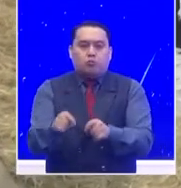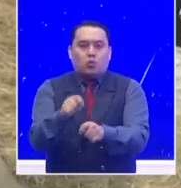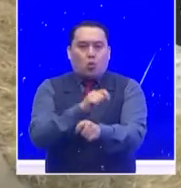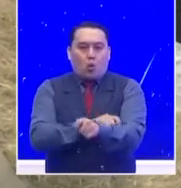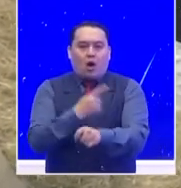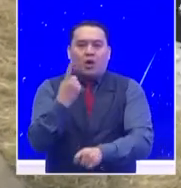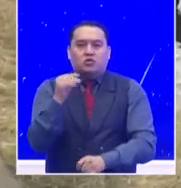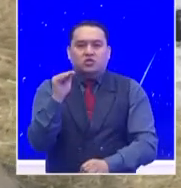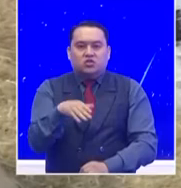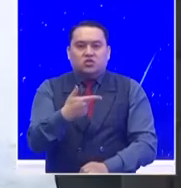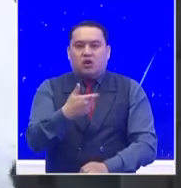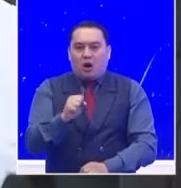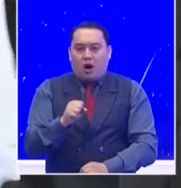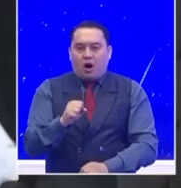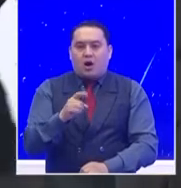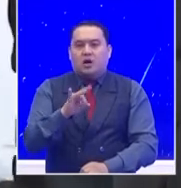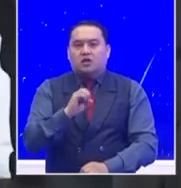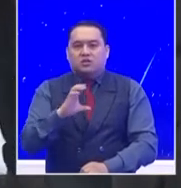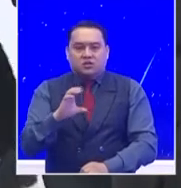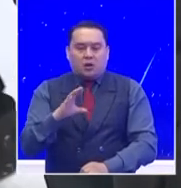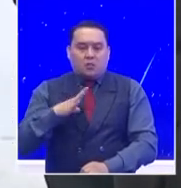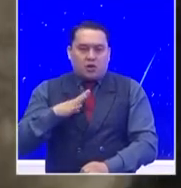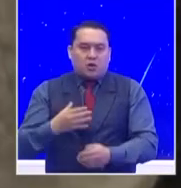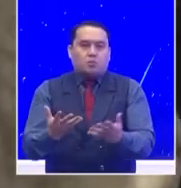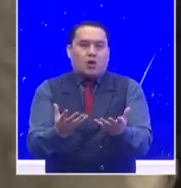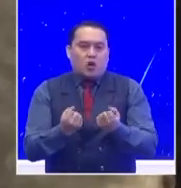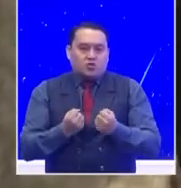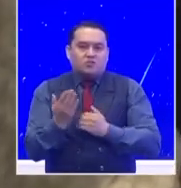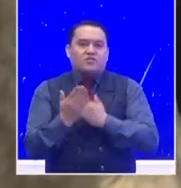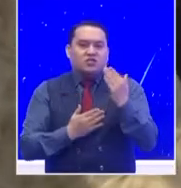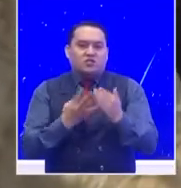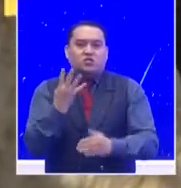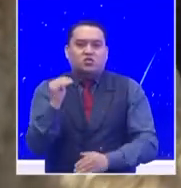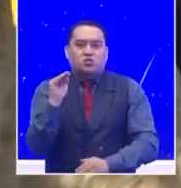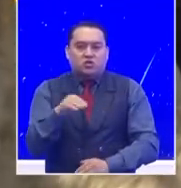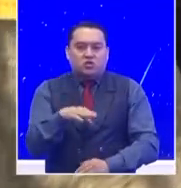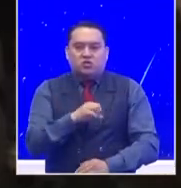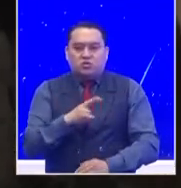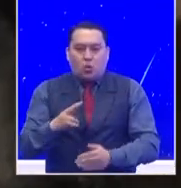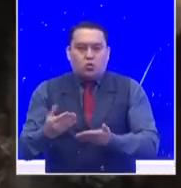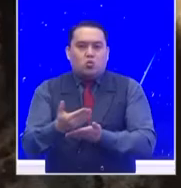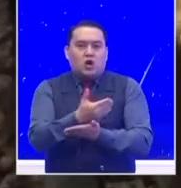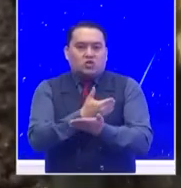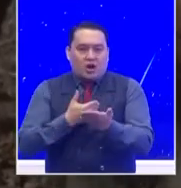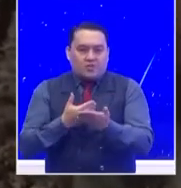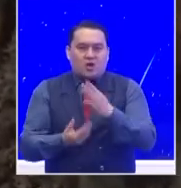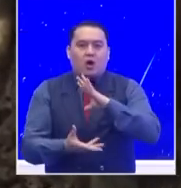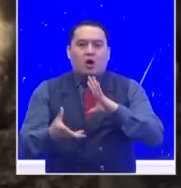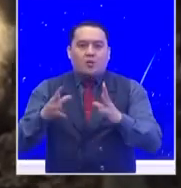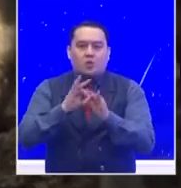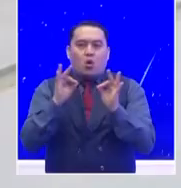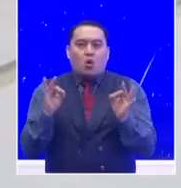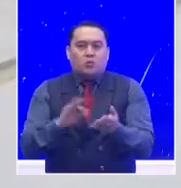более 1000 гектар рисовых плантаций они получили свыше 4000 тонн урожая. Основной объем